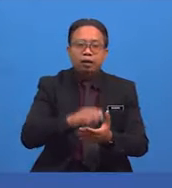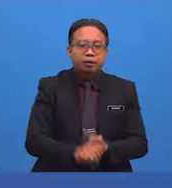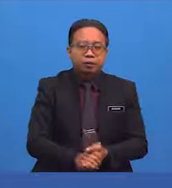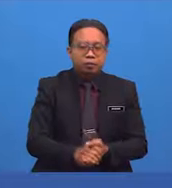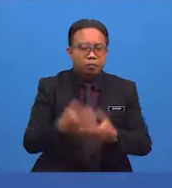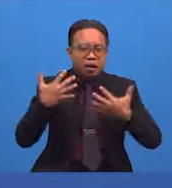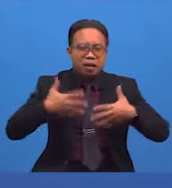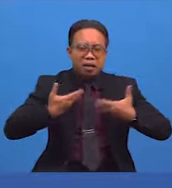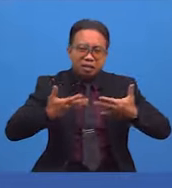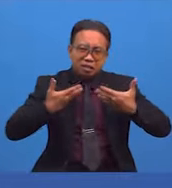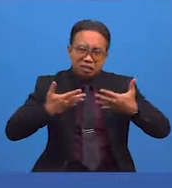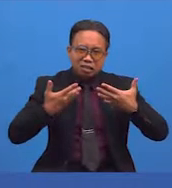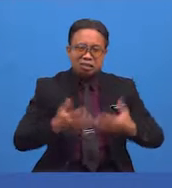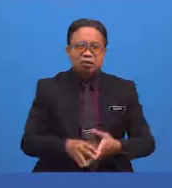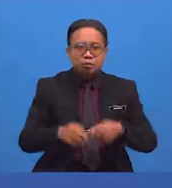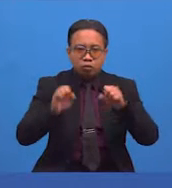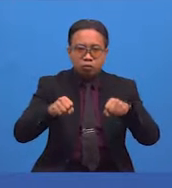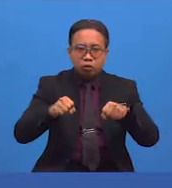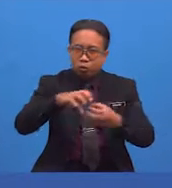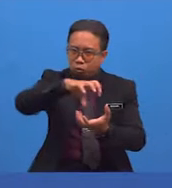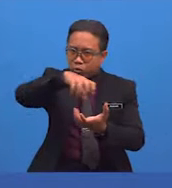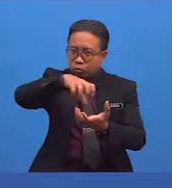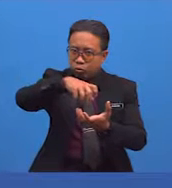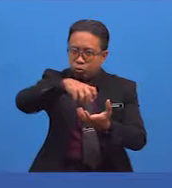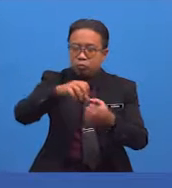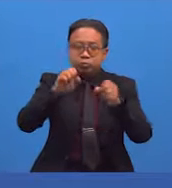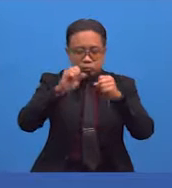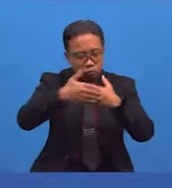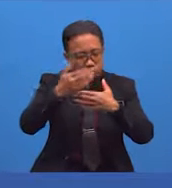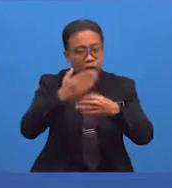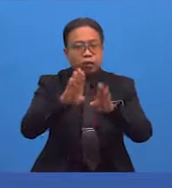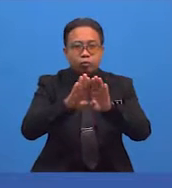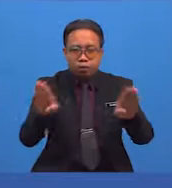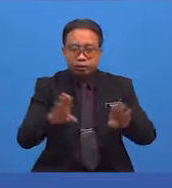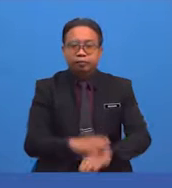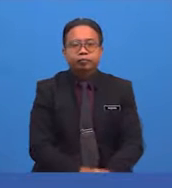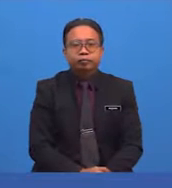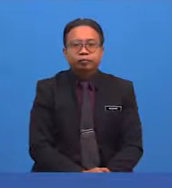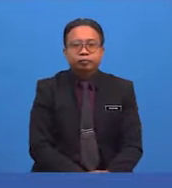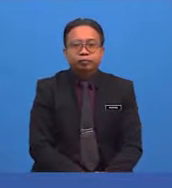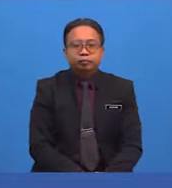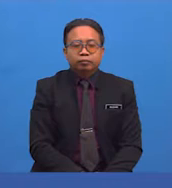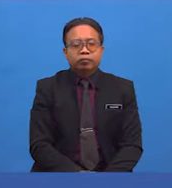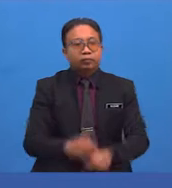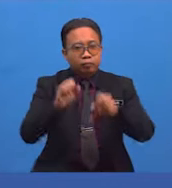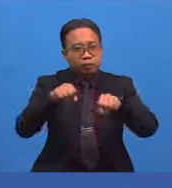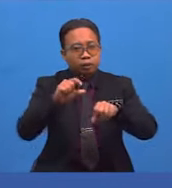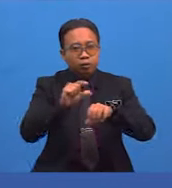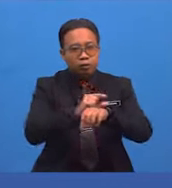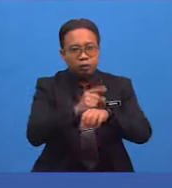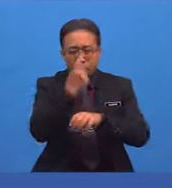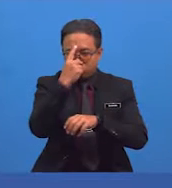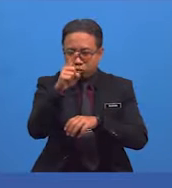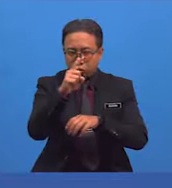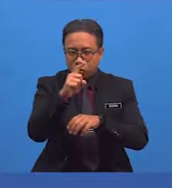Ini akan membuatkan botol jam mudah dibuka. Penyelesaian yang sama dapat digunakan